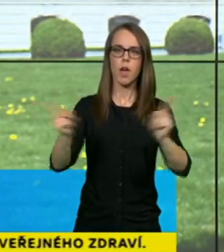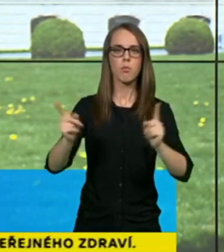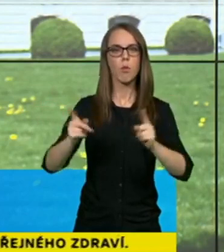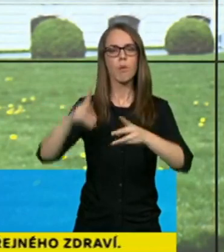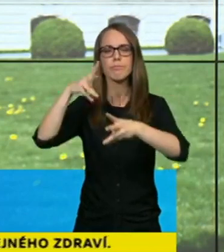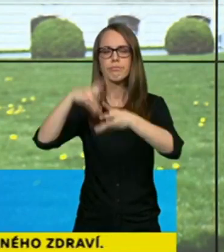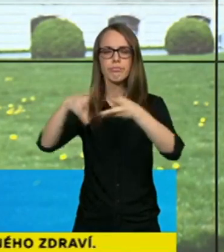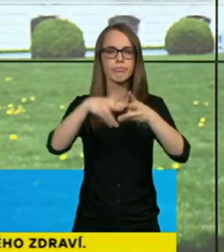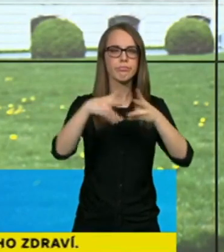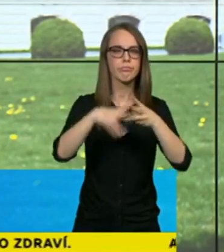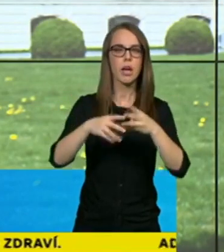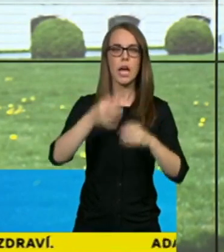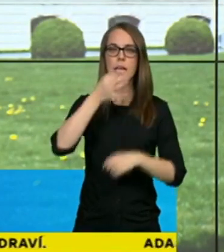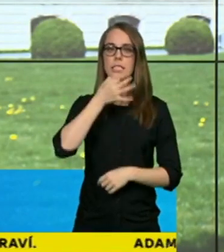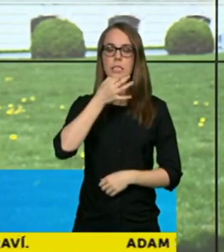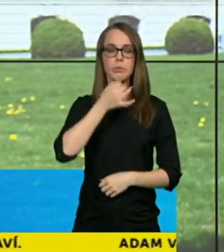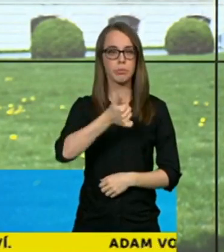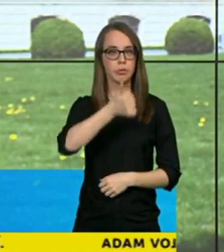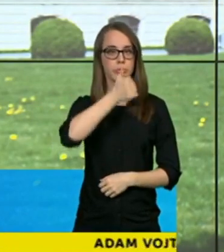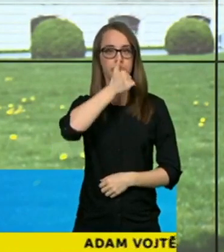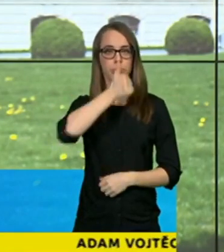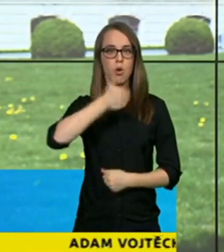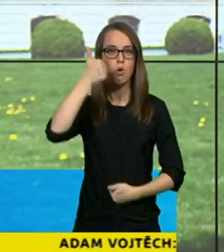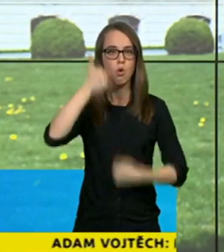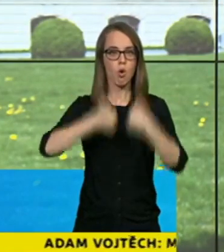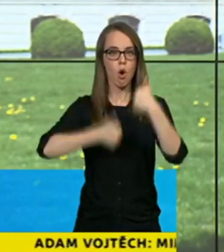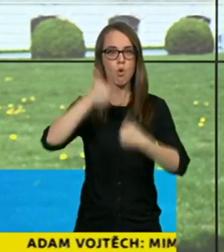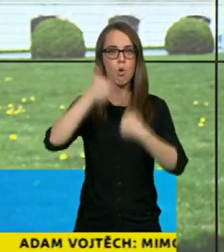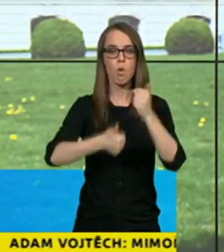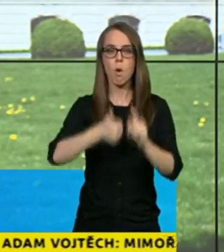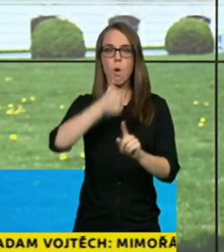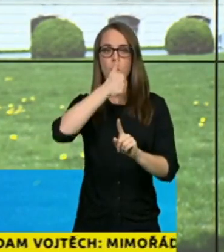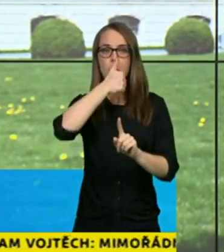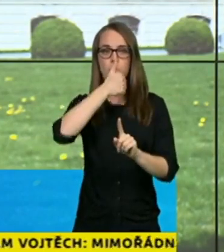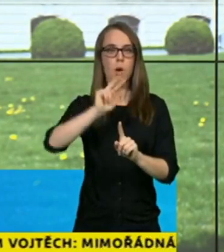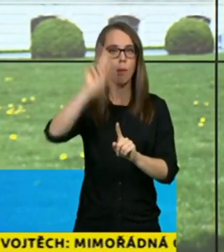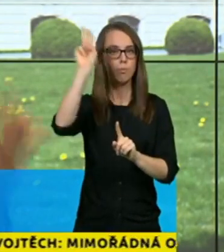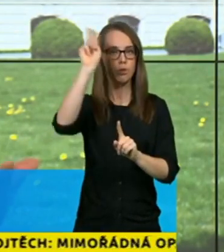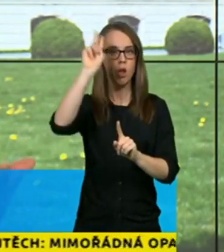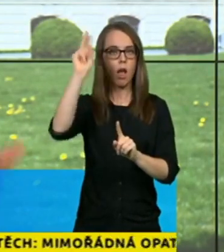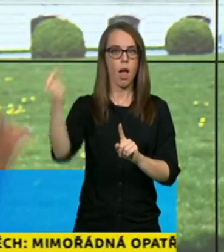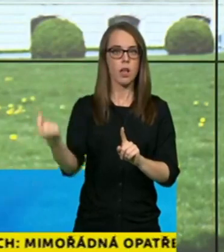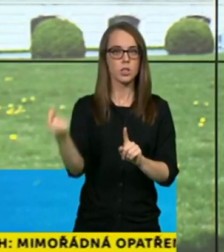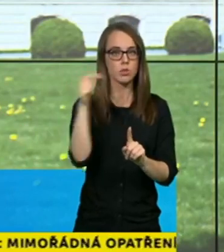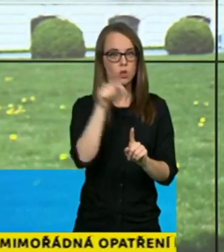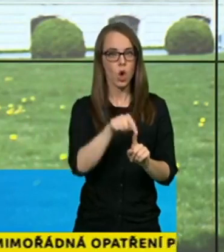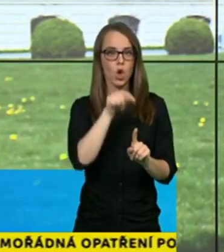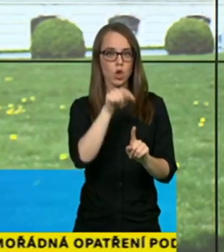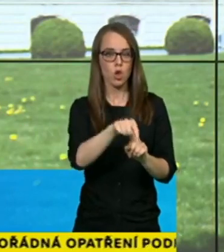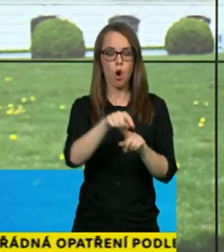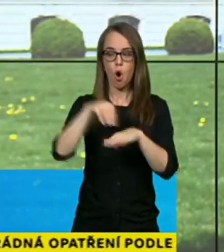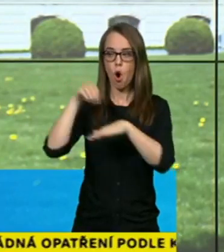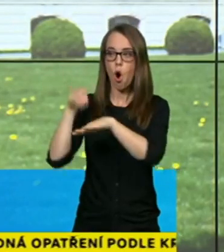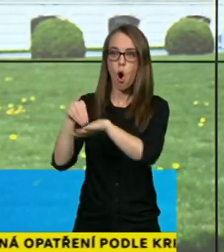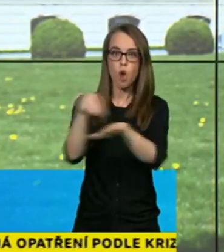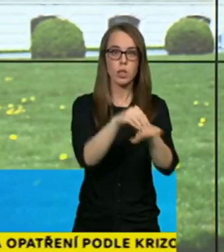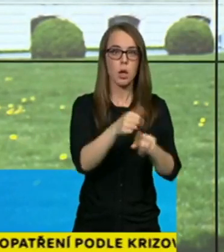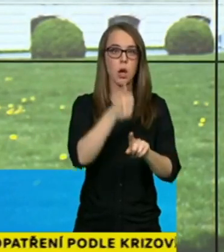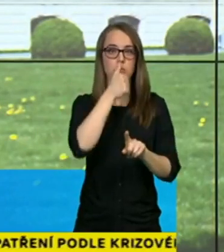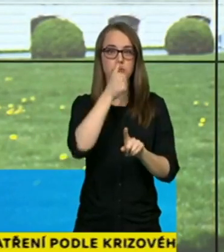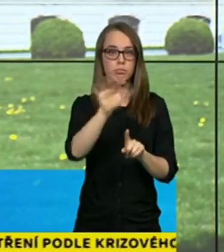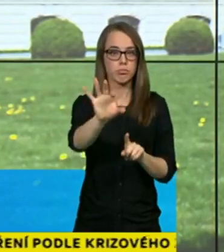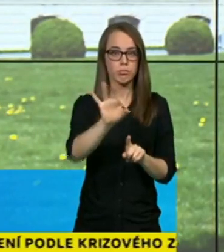jedná jenom o jediného účastníka. To samo o sobě bylo už sporné doposud. Proč oznamovat výběr jednoho, když tady nikdo jiný